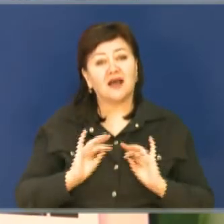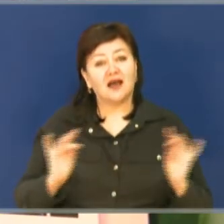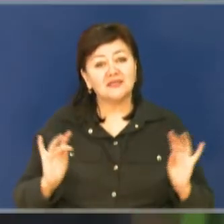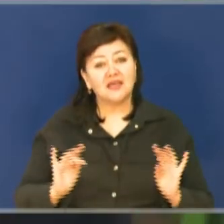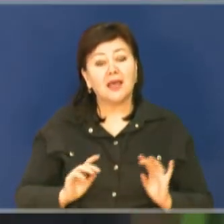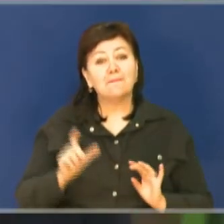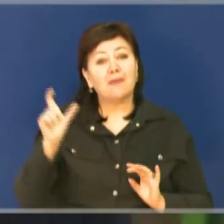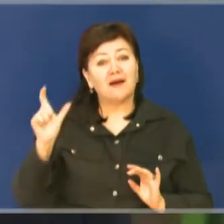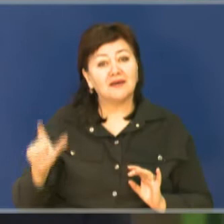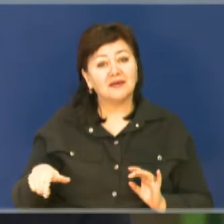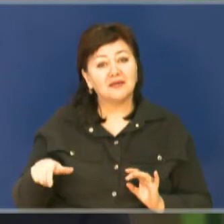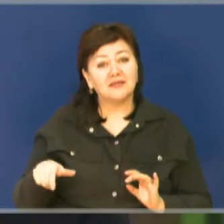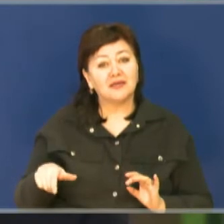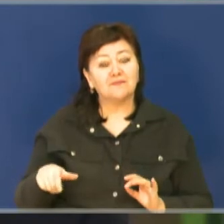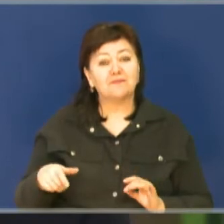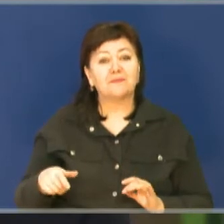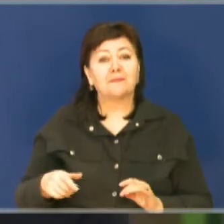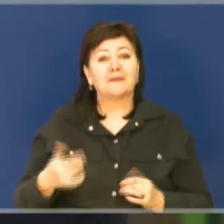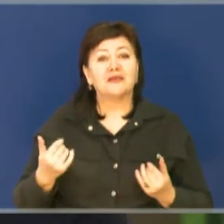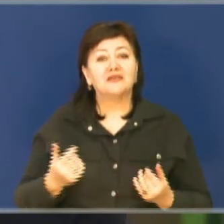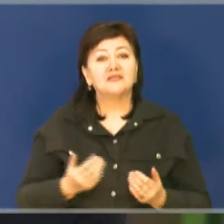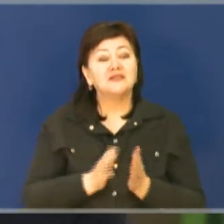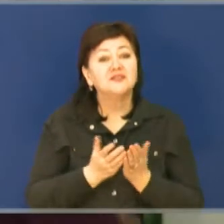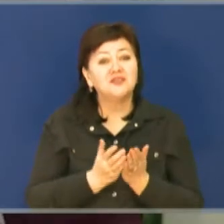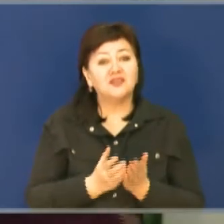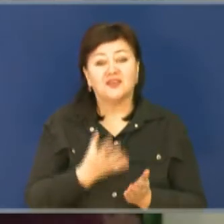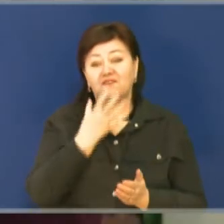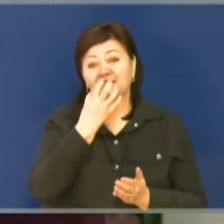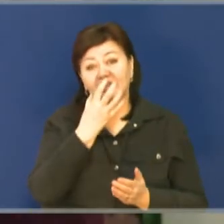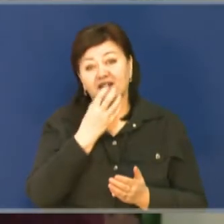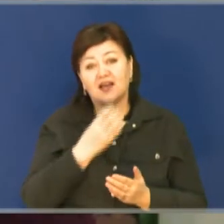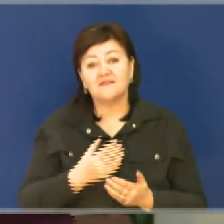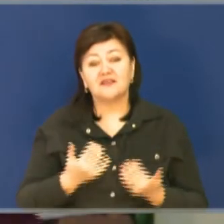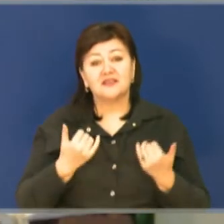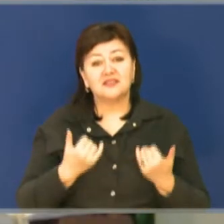годы, книги и фотографии научно-познавательной направленности.